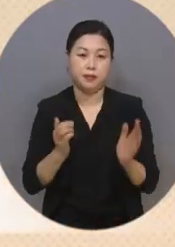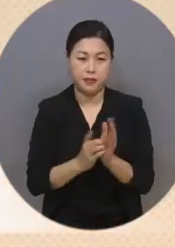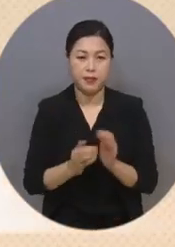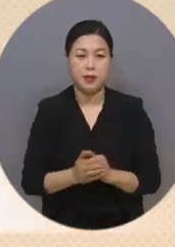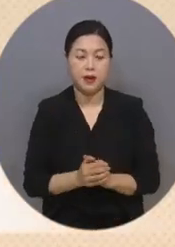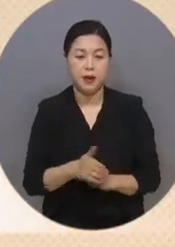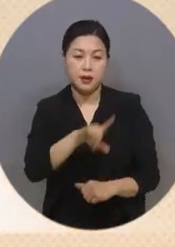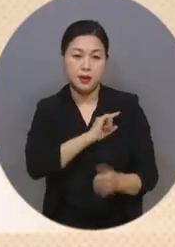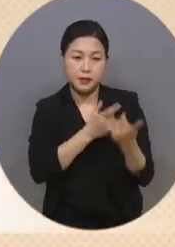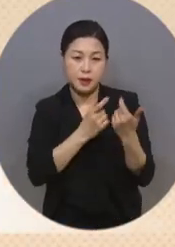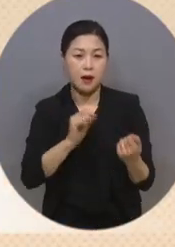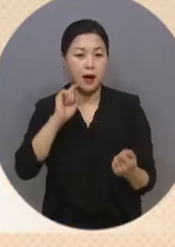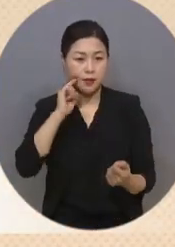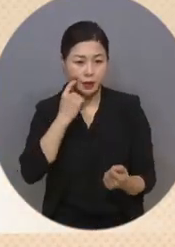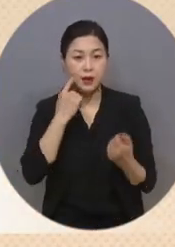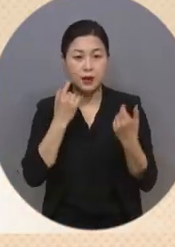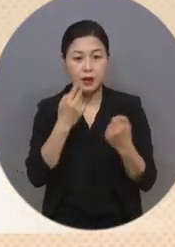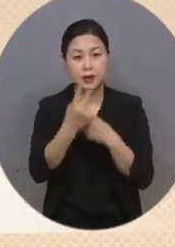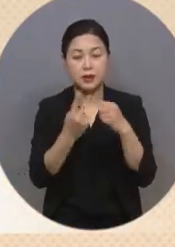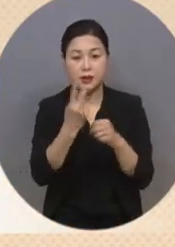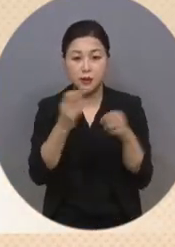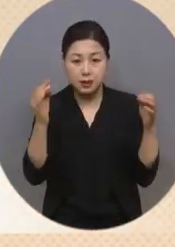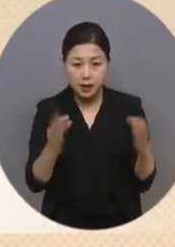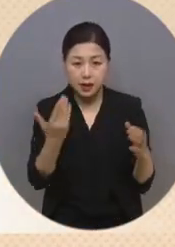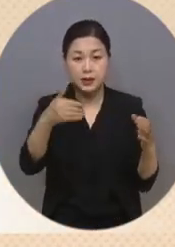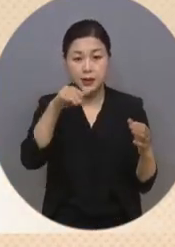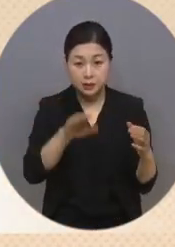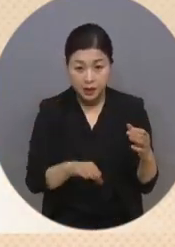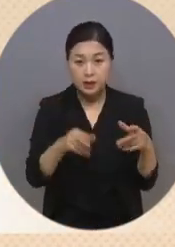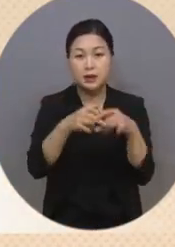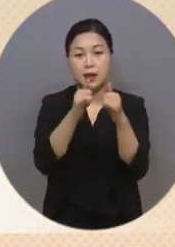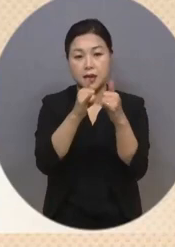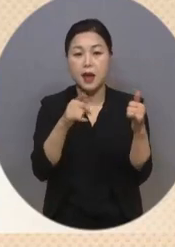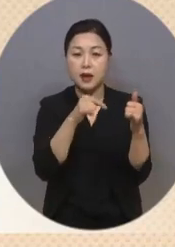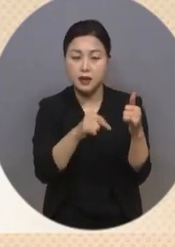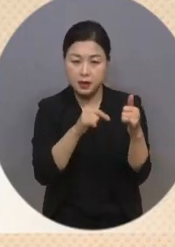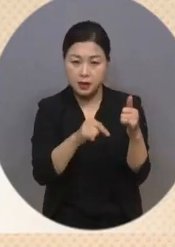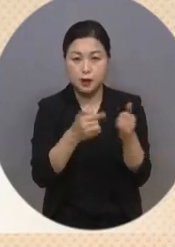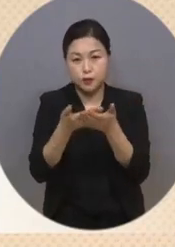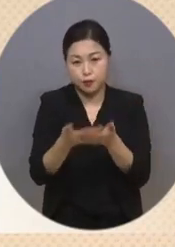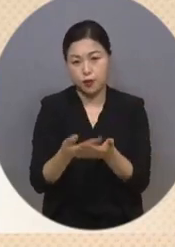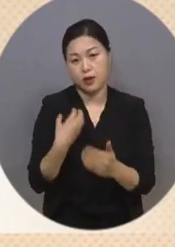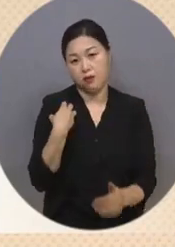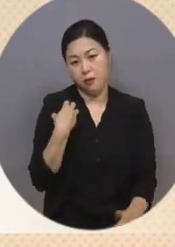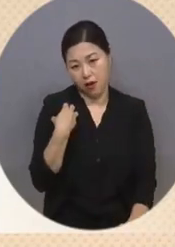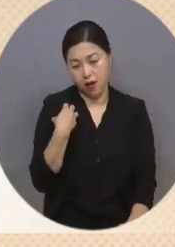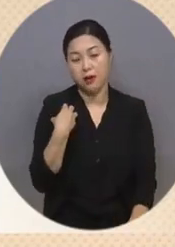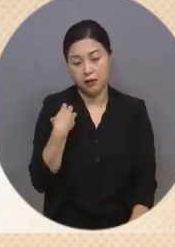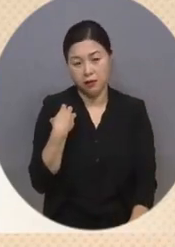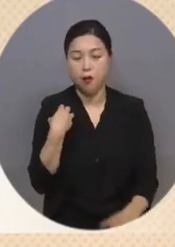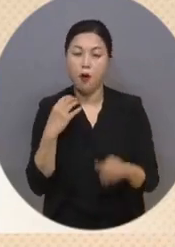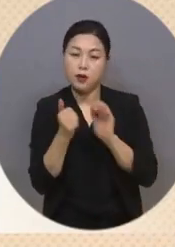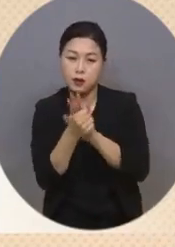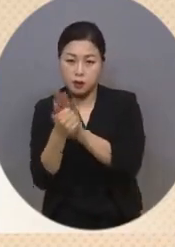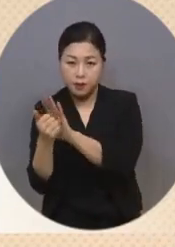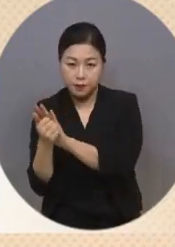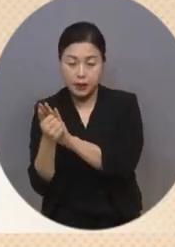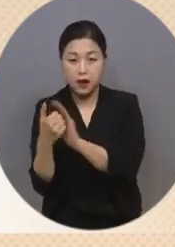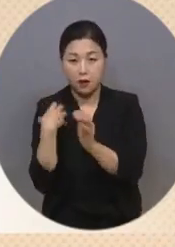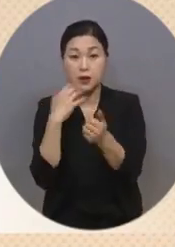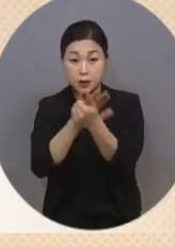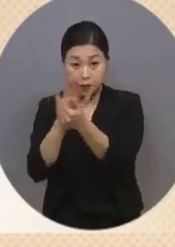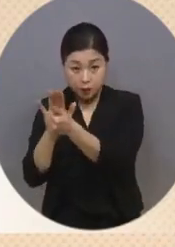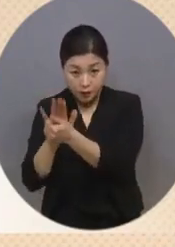참 아름다운 것 같습니다. 2년밖에 안 됐지만은 우리 장애인들의 보금자리 역할을 해주시면서